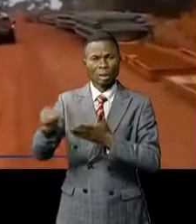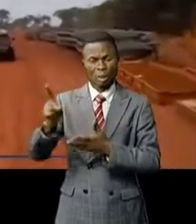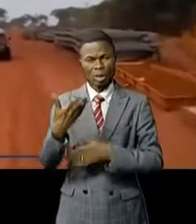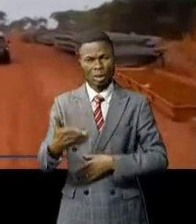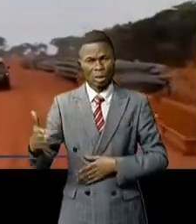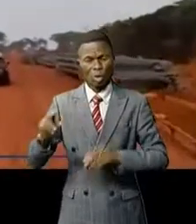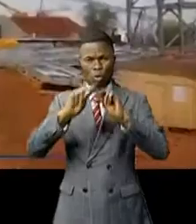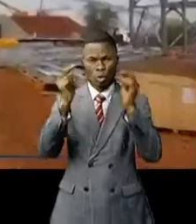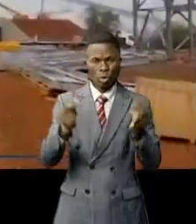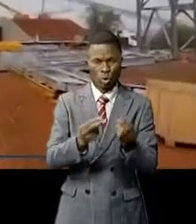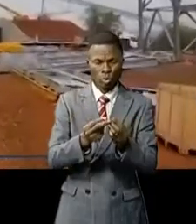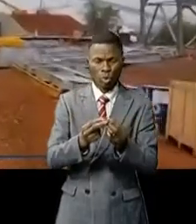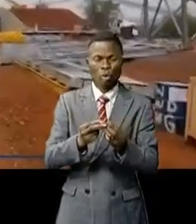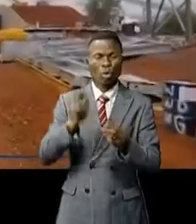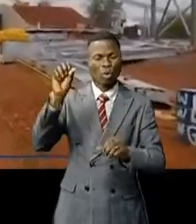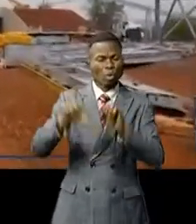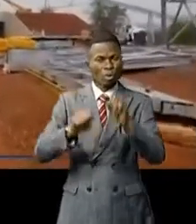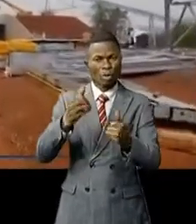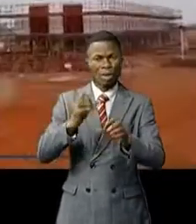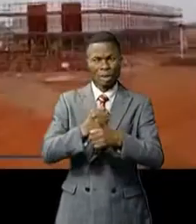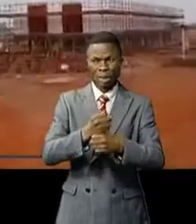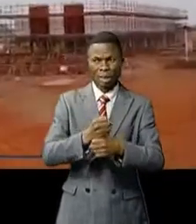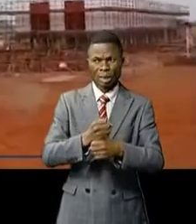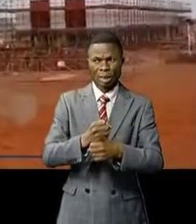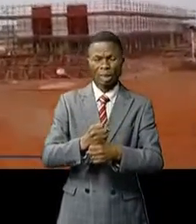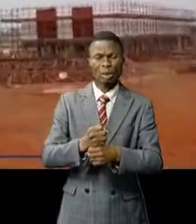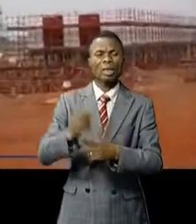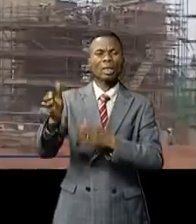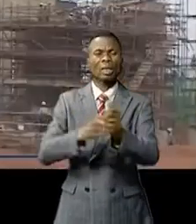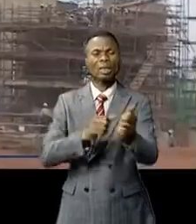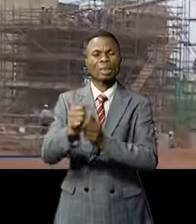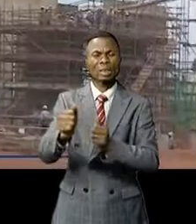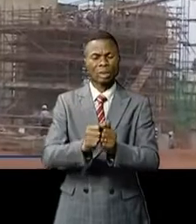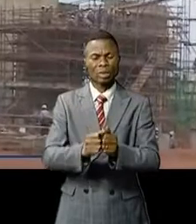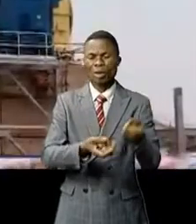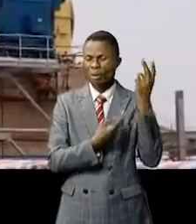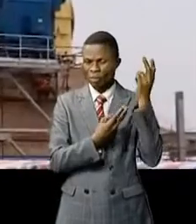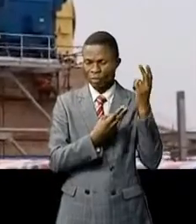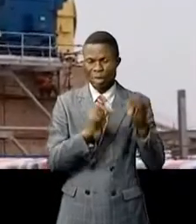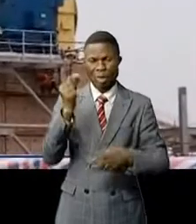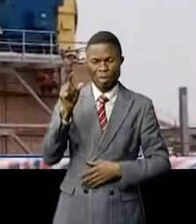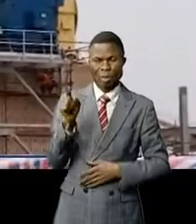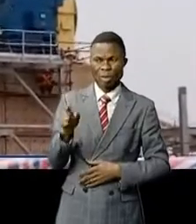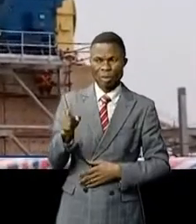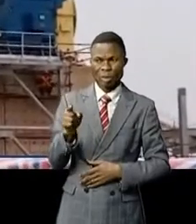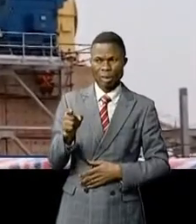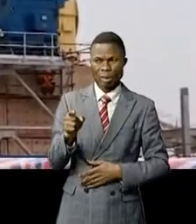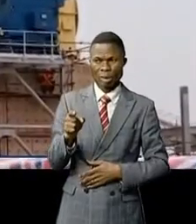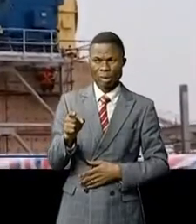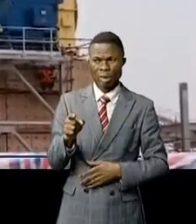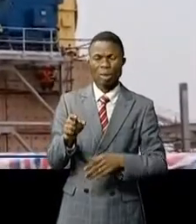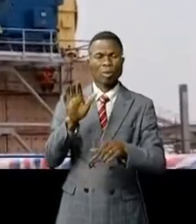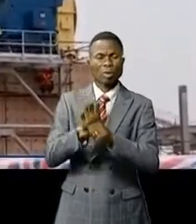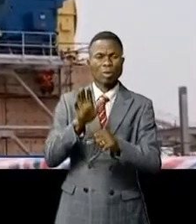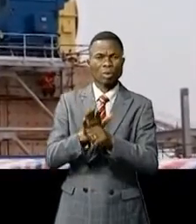par le groupe Zijin a provoqué le mécontentement et l'incompréhension des AVG, un partenaire